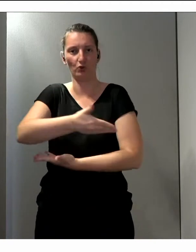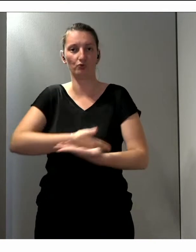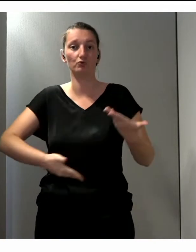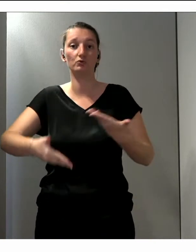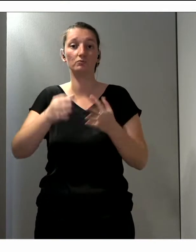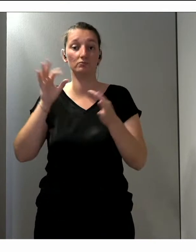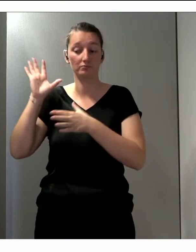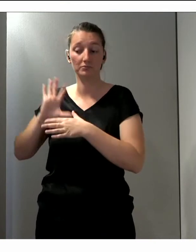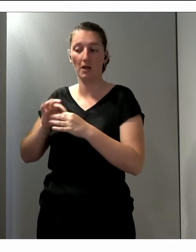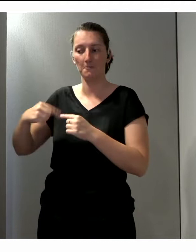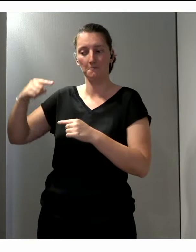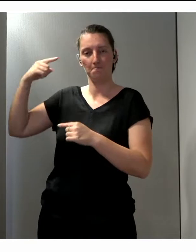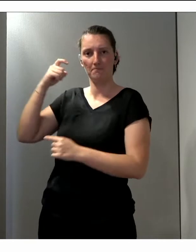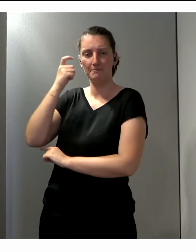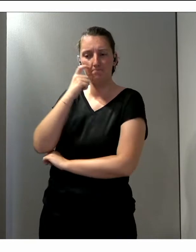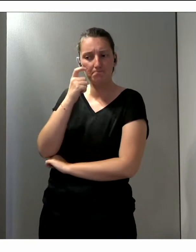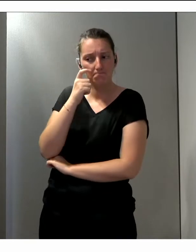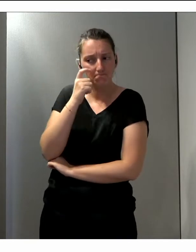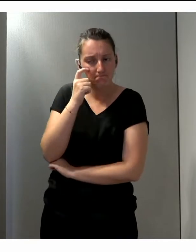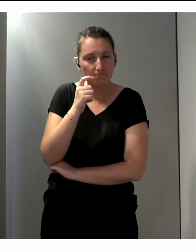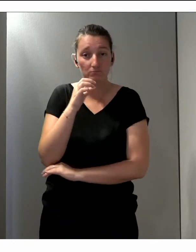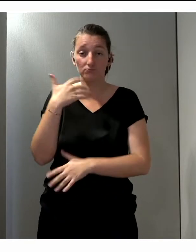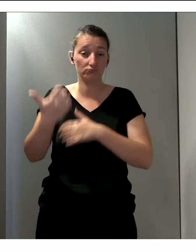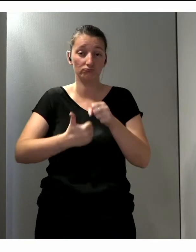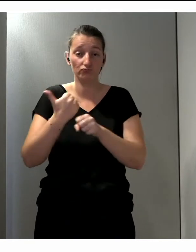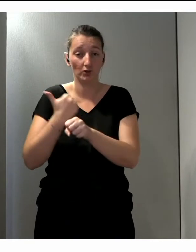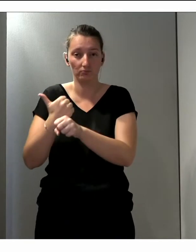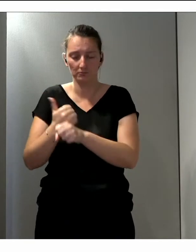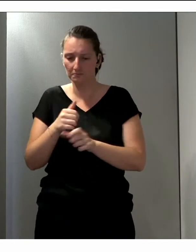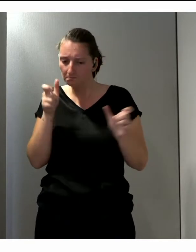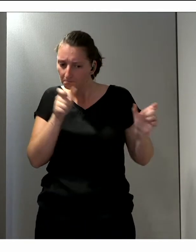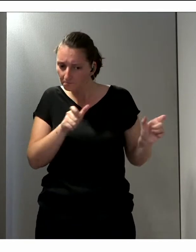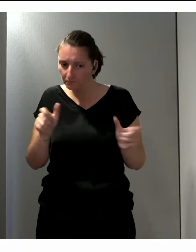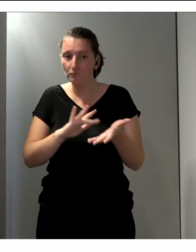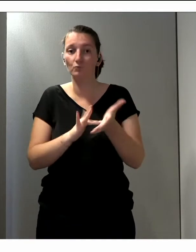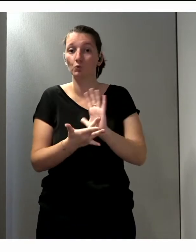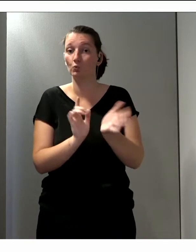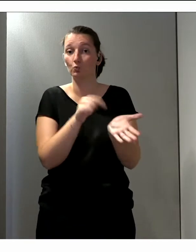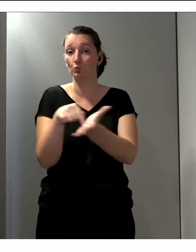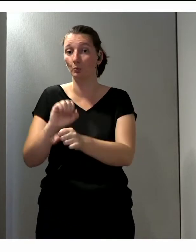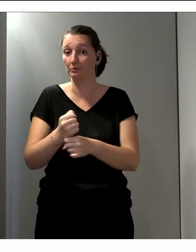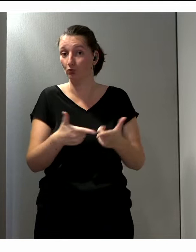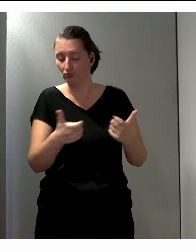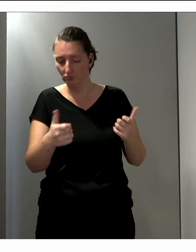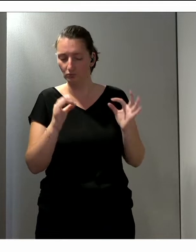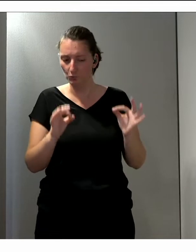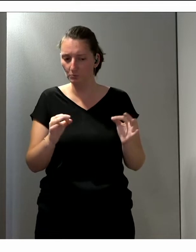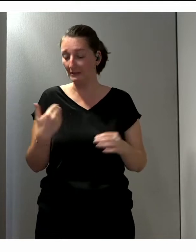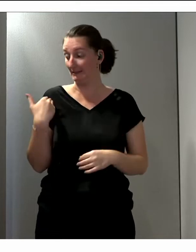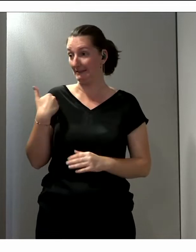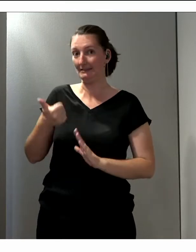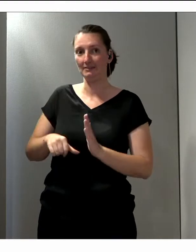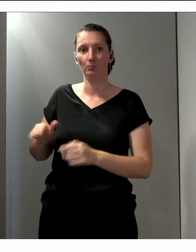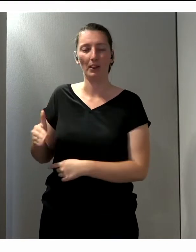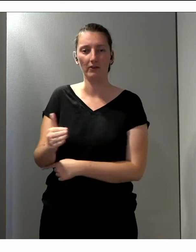dit, à nos constats qui portent toute l'année sur l'ensemble des établissements pénitentiaires, mais qui effectivement ont porté en avril